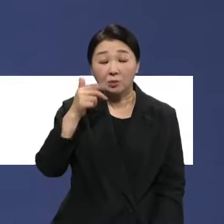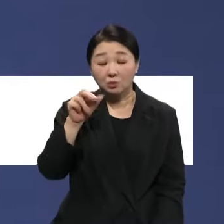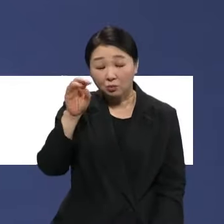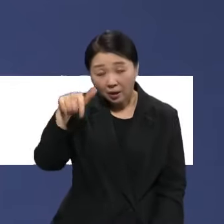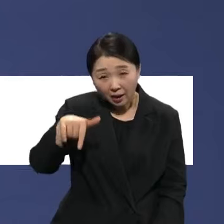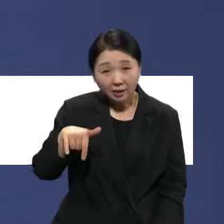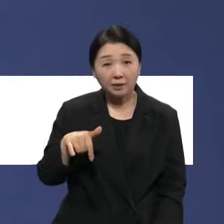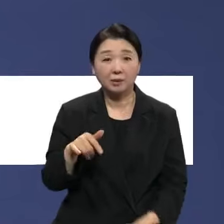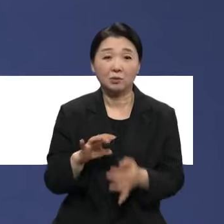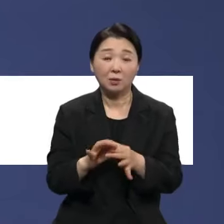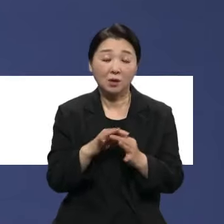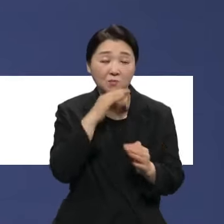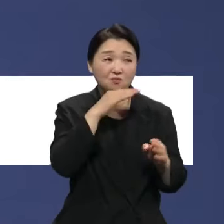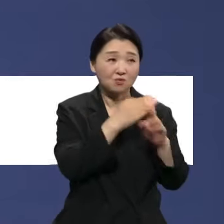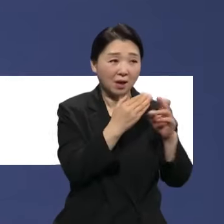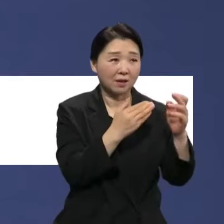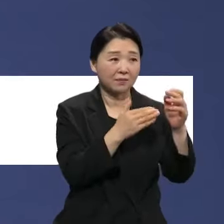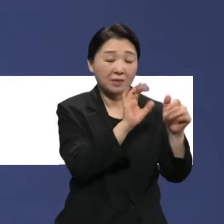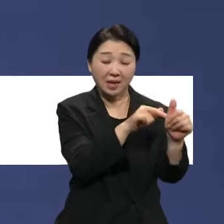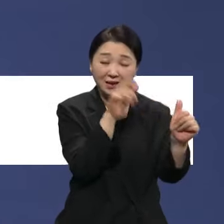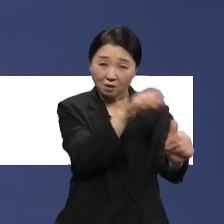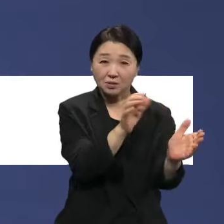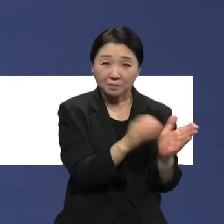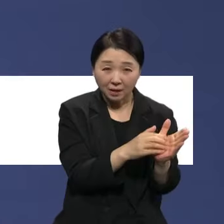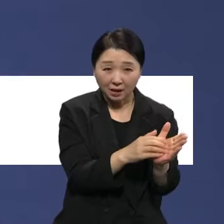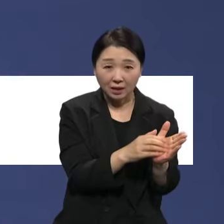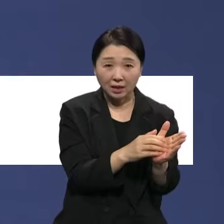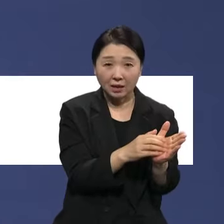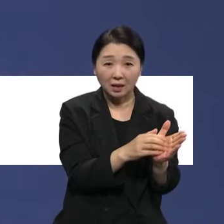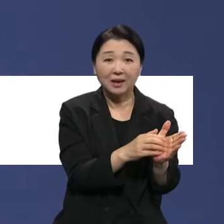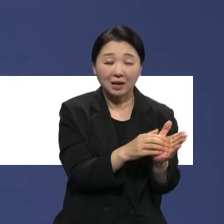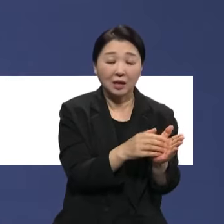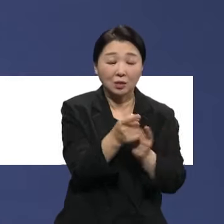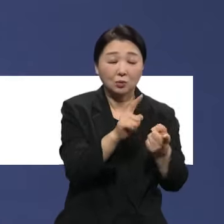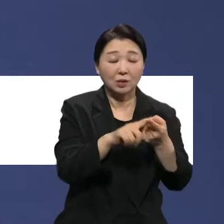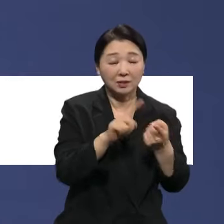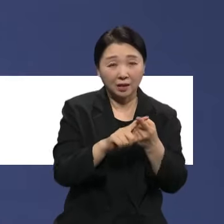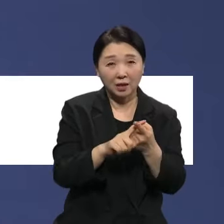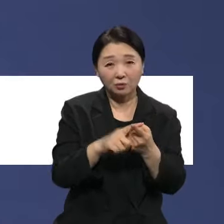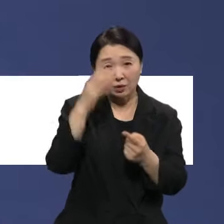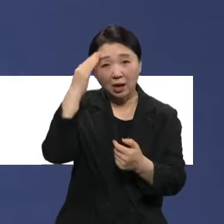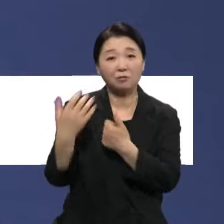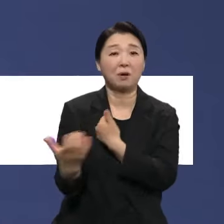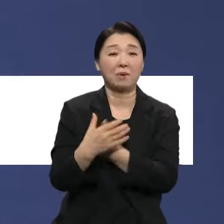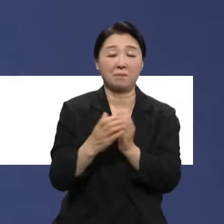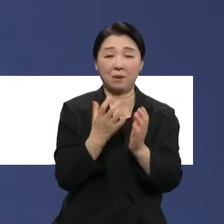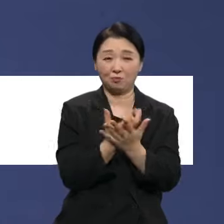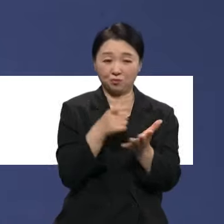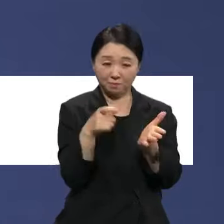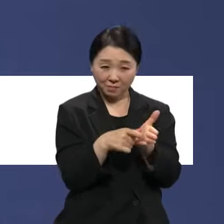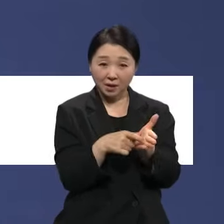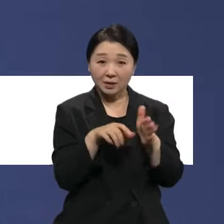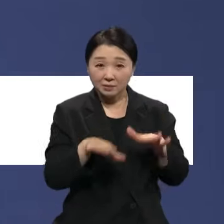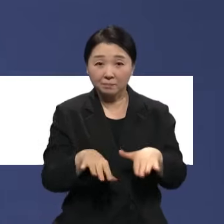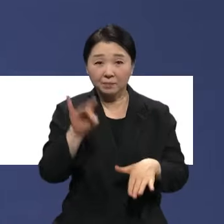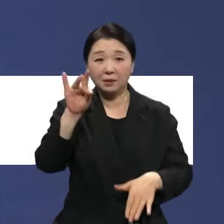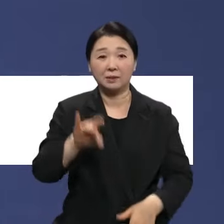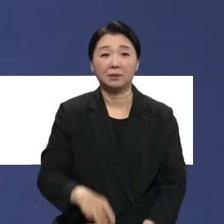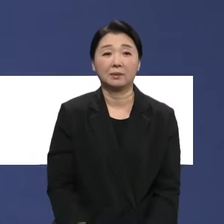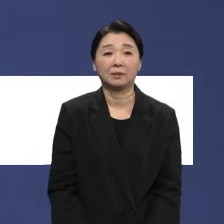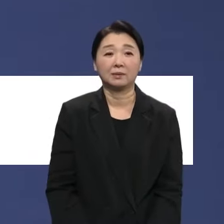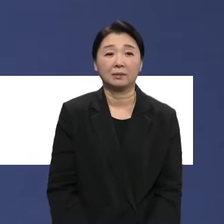북핵 억제와 북핵 대응을 위한 임무가 배정될 것이라고 문서로 명시한 것은 이번이